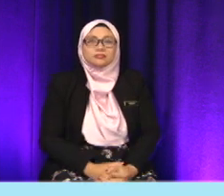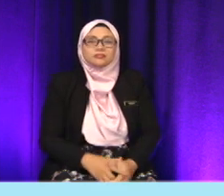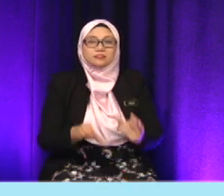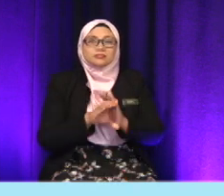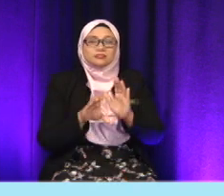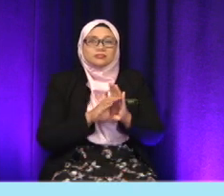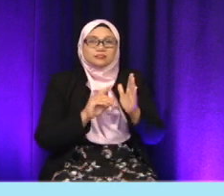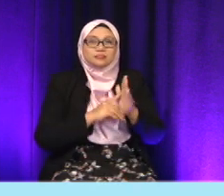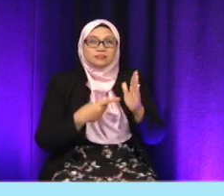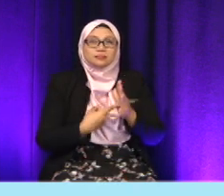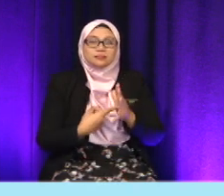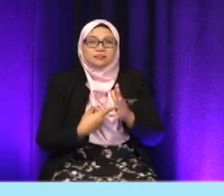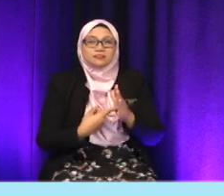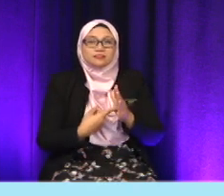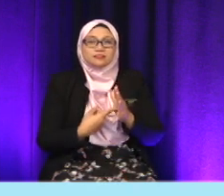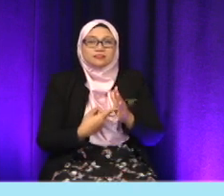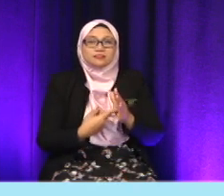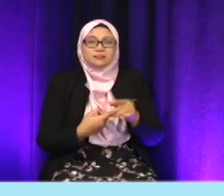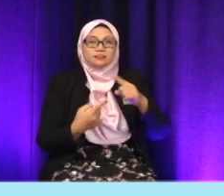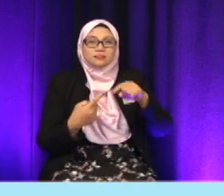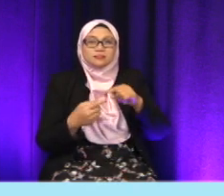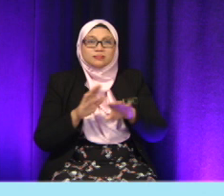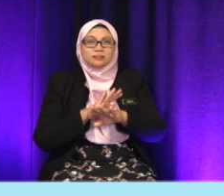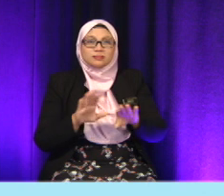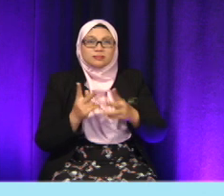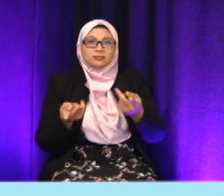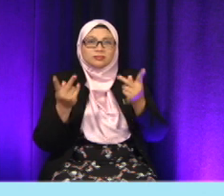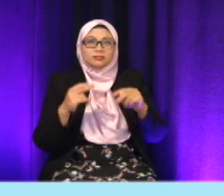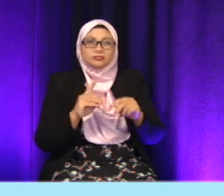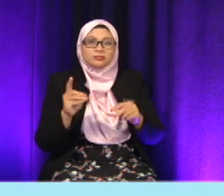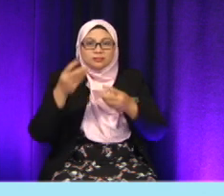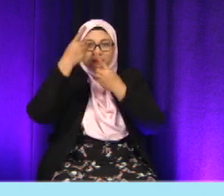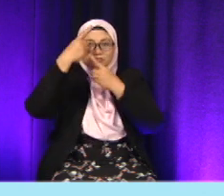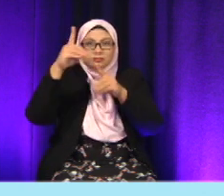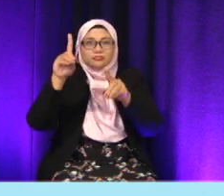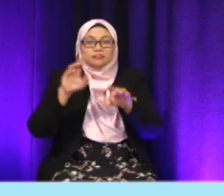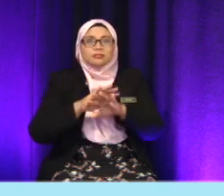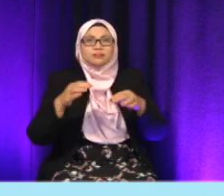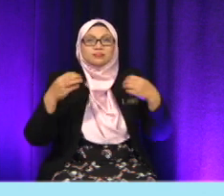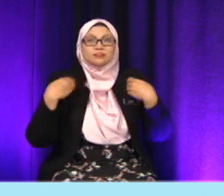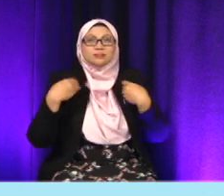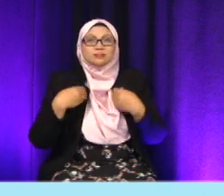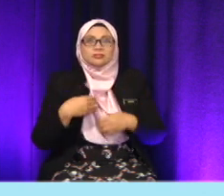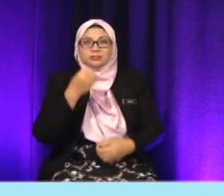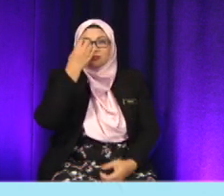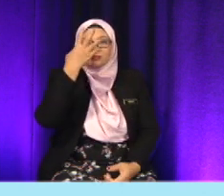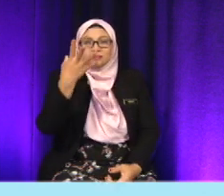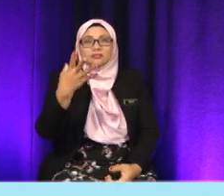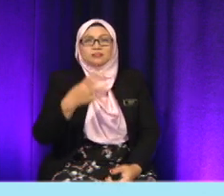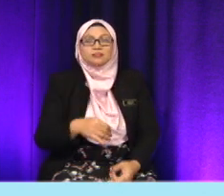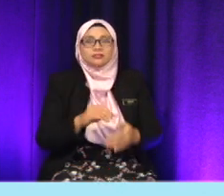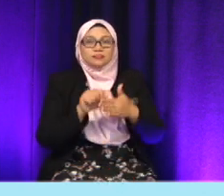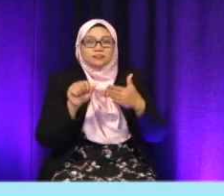tidak mengembalikan data bila dia tidak mengembalikan data tidak ada Pernyataan di akhir badan dan jenis data